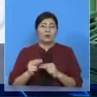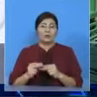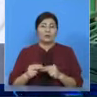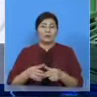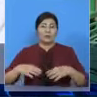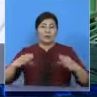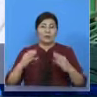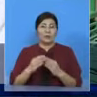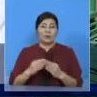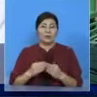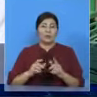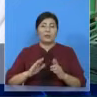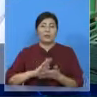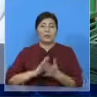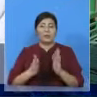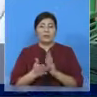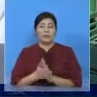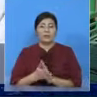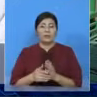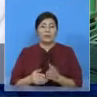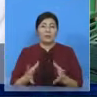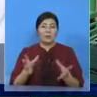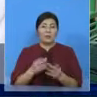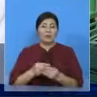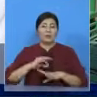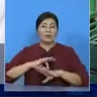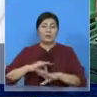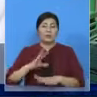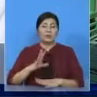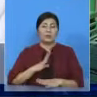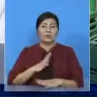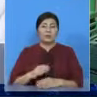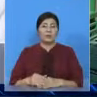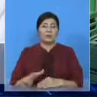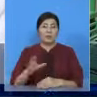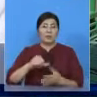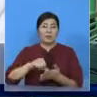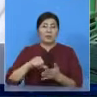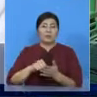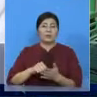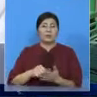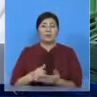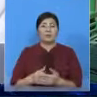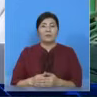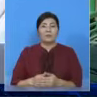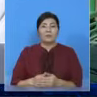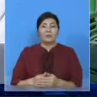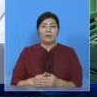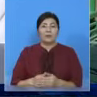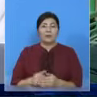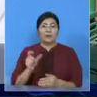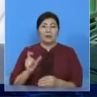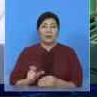компаниялармен келісіп, соның бас қасында жүріп ұйымдастырдық. Әрине атсалысып отырған жаңа айтқандай демеуші, сол